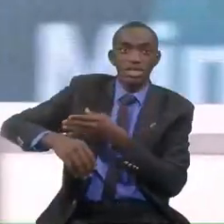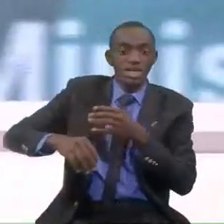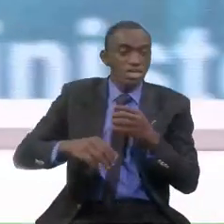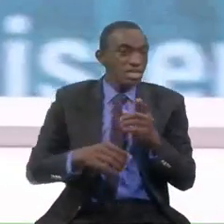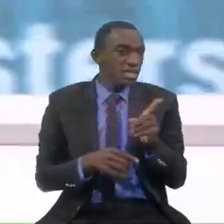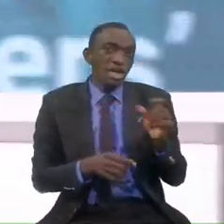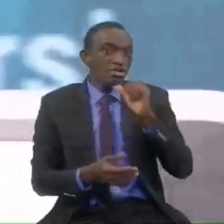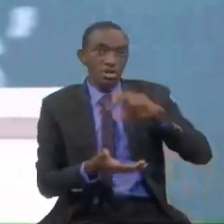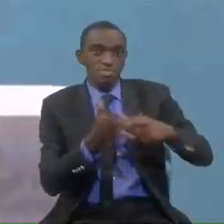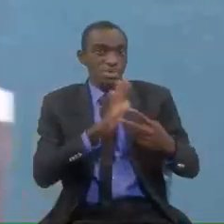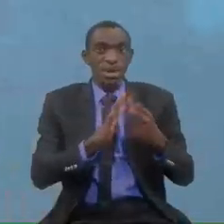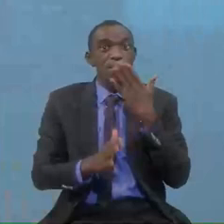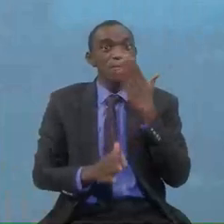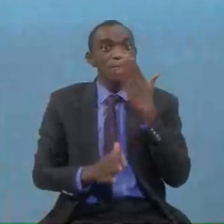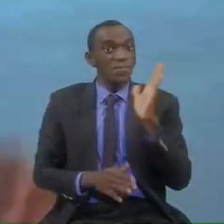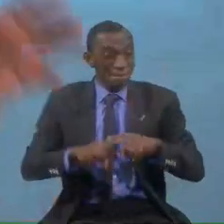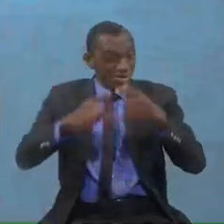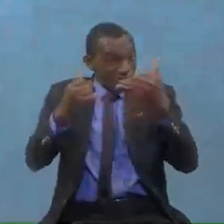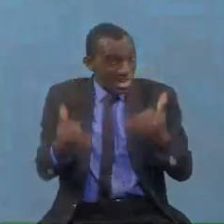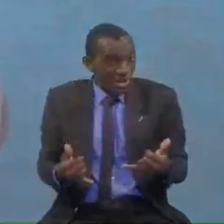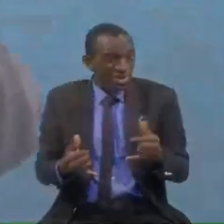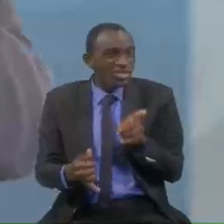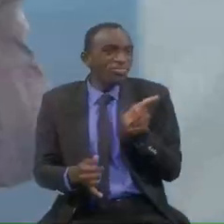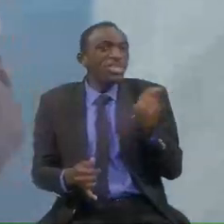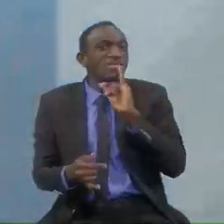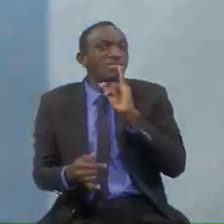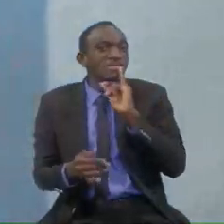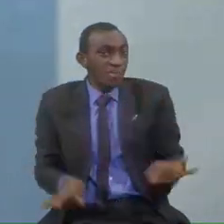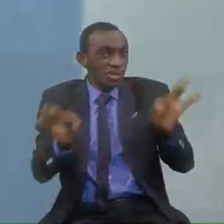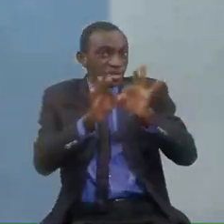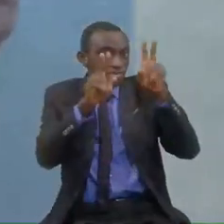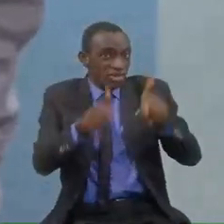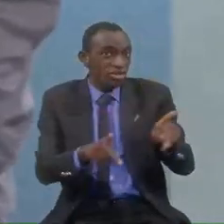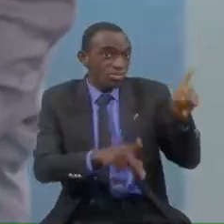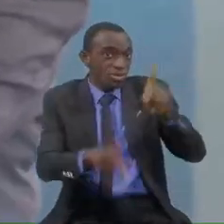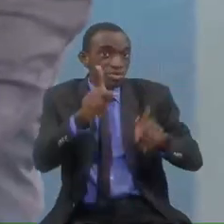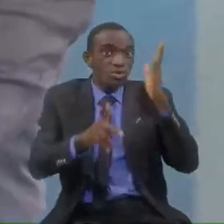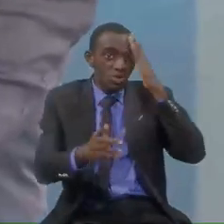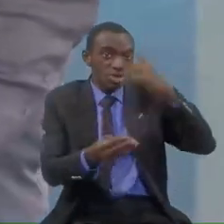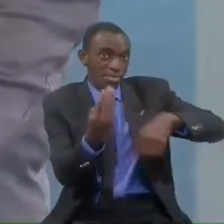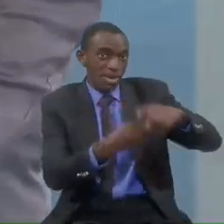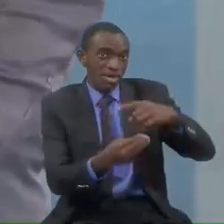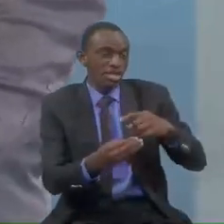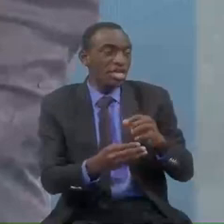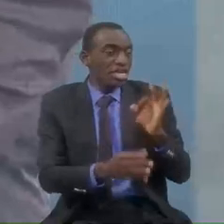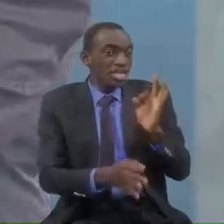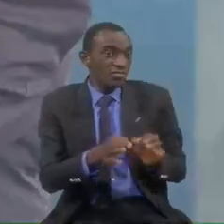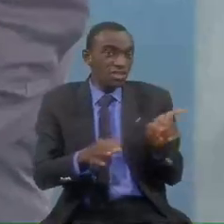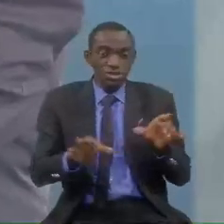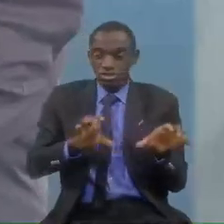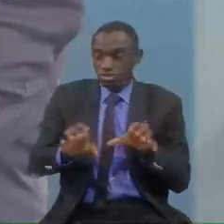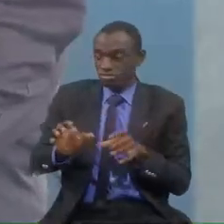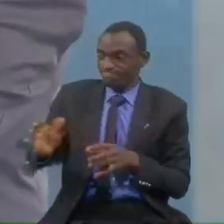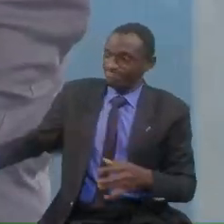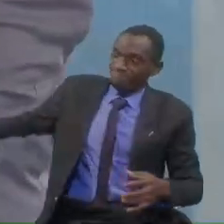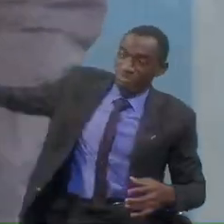il fait une accolade à la femme. Mais il n'a rien de mauvais dans le cœur. Maintenant, il est devenu un homme politique. S'il fait cela, il montre